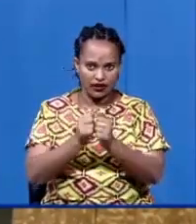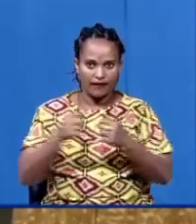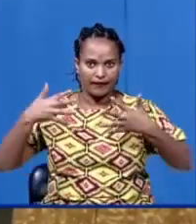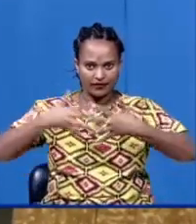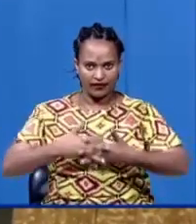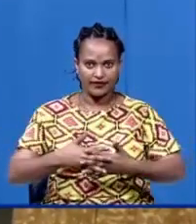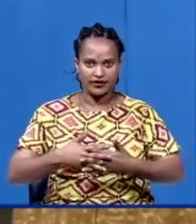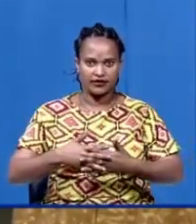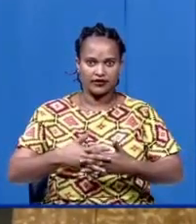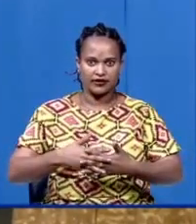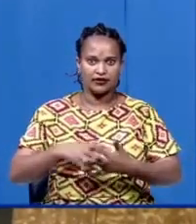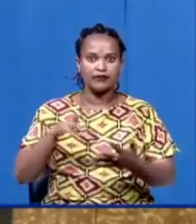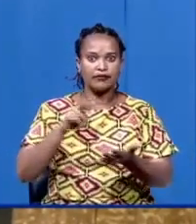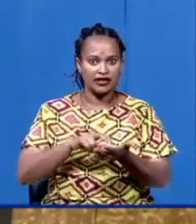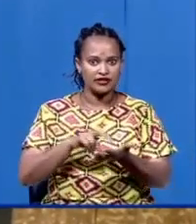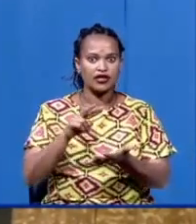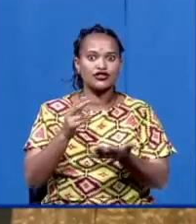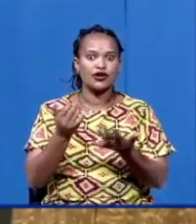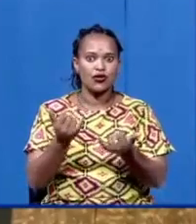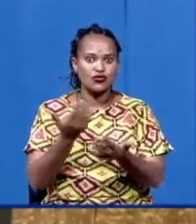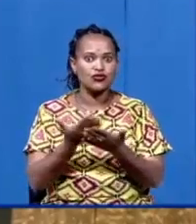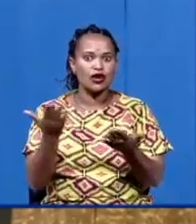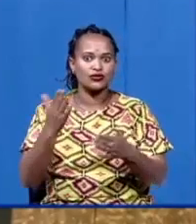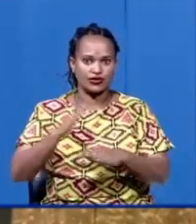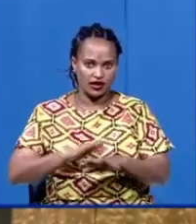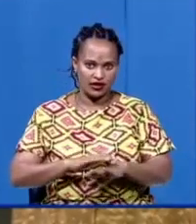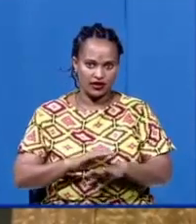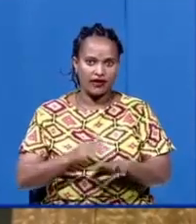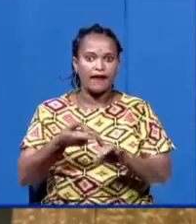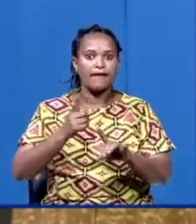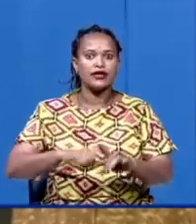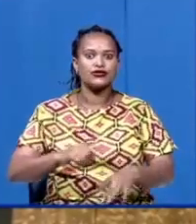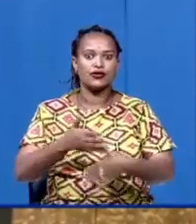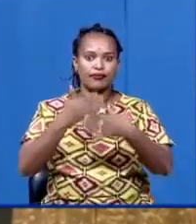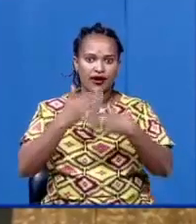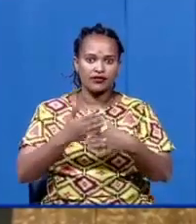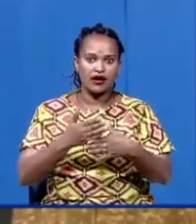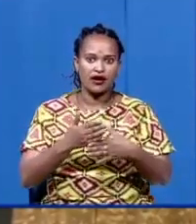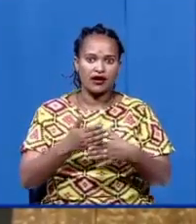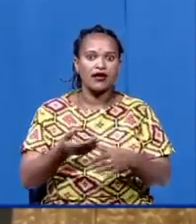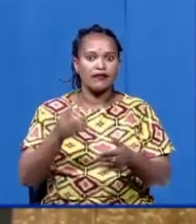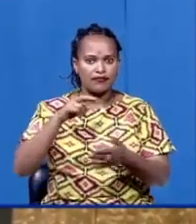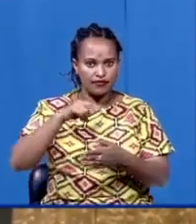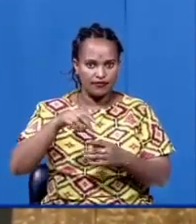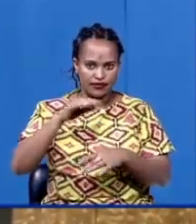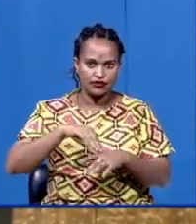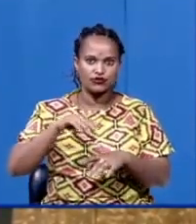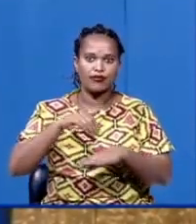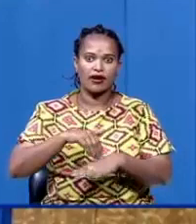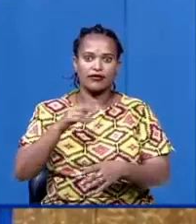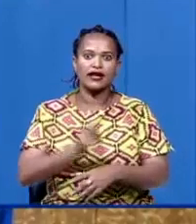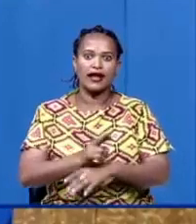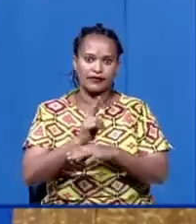በመተባበር በነዚያውን ባነሳቸው ጉዳዮች ላይ በመልሶ ግንባታ በመልሶ ማቋቋም